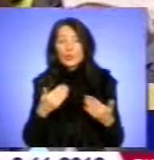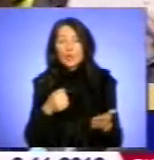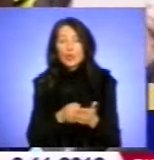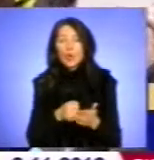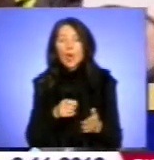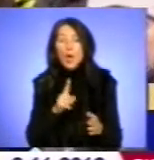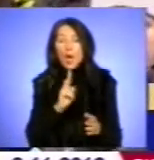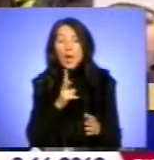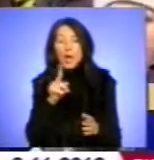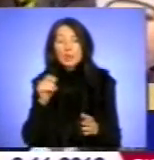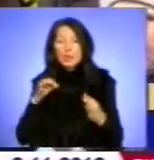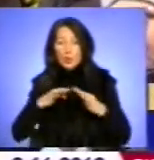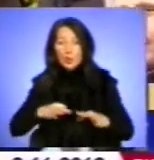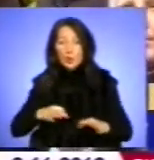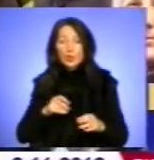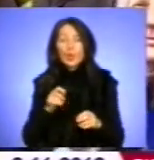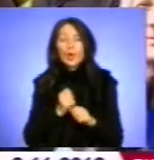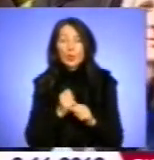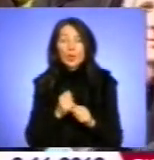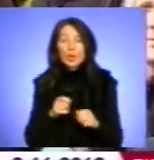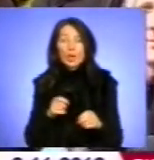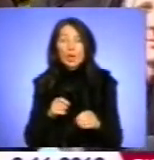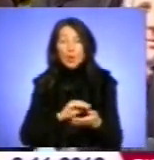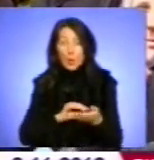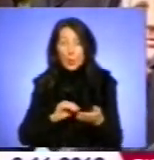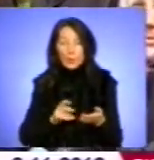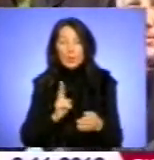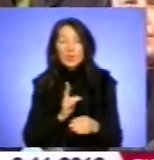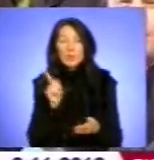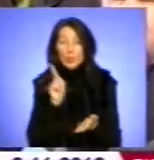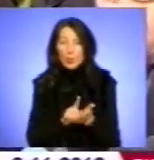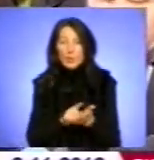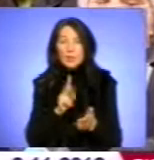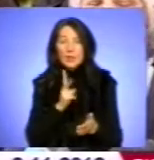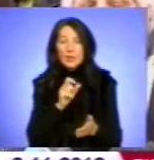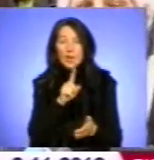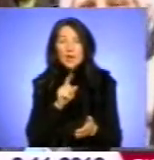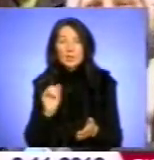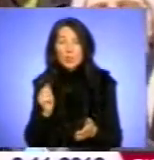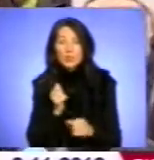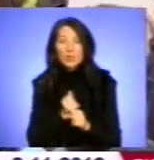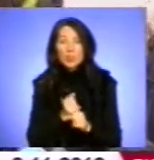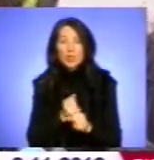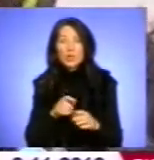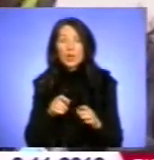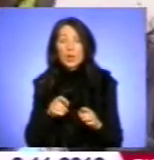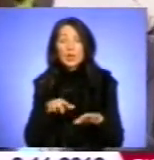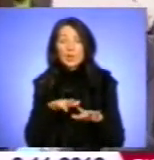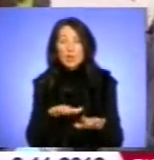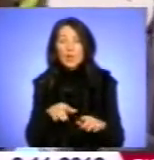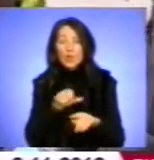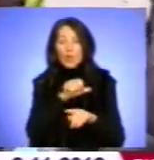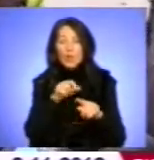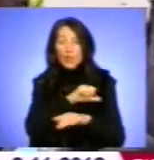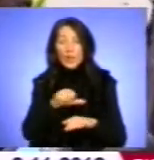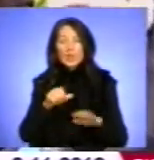знаю, що прокуратура вчиняла припис, яким зобов'язувало казначейство діяти в межах законодавства і здійснювати платежі,